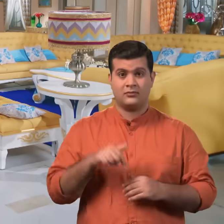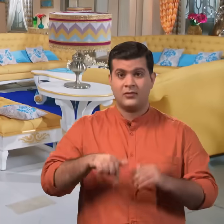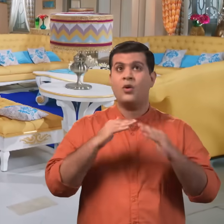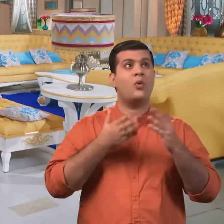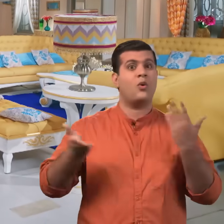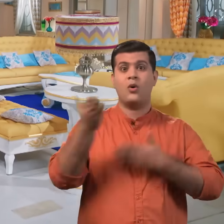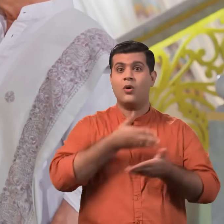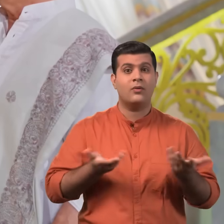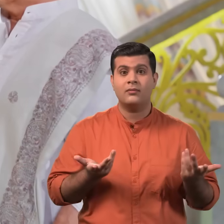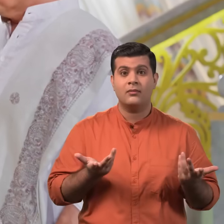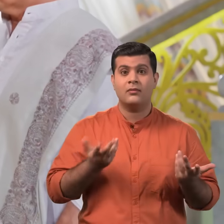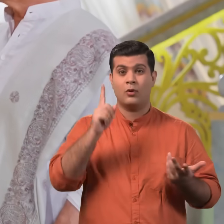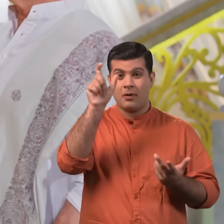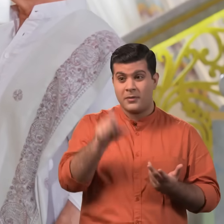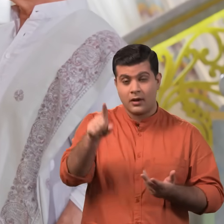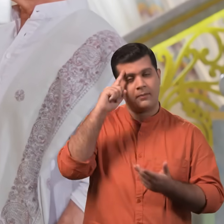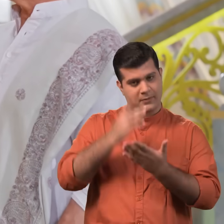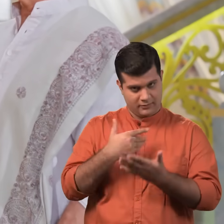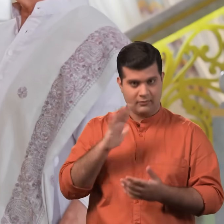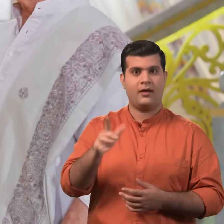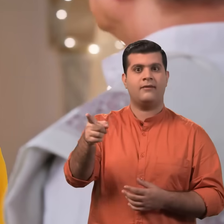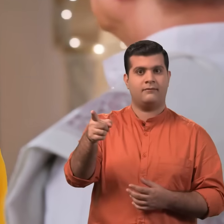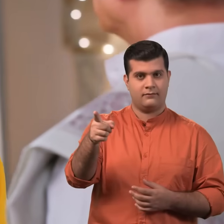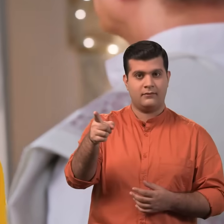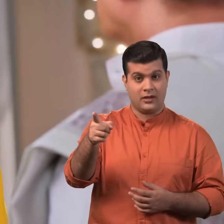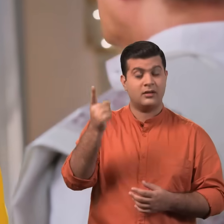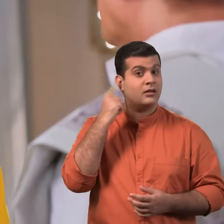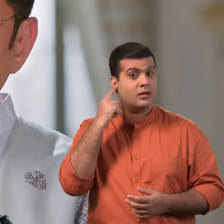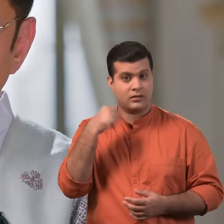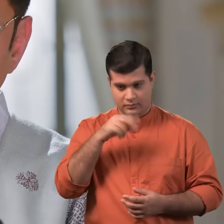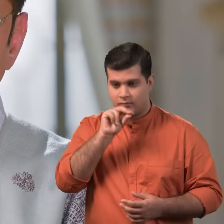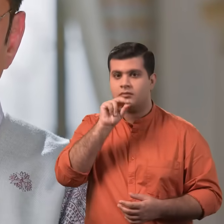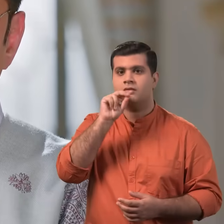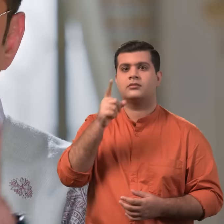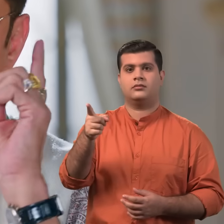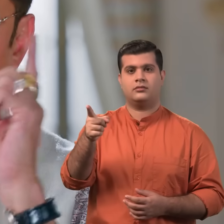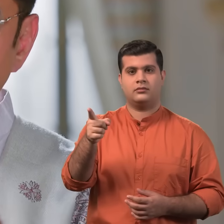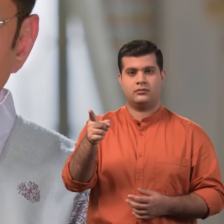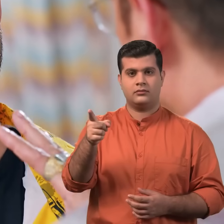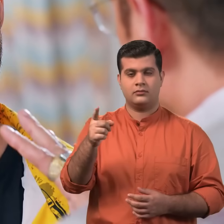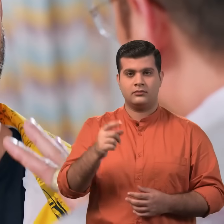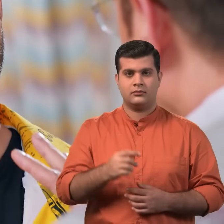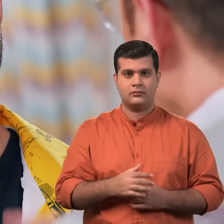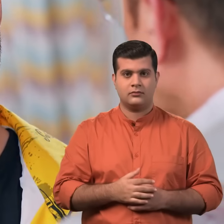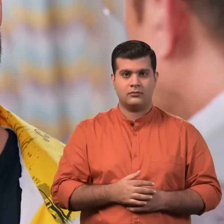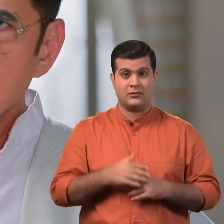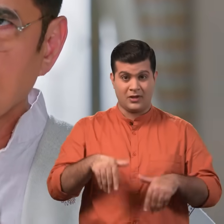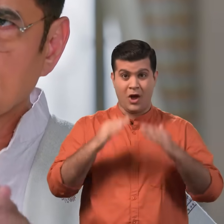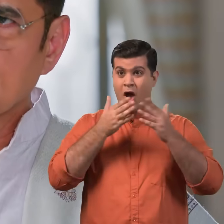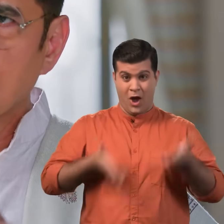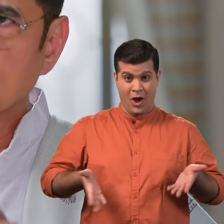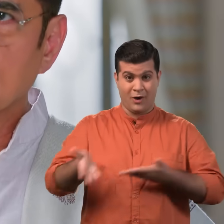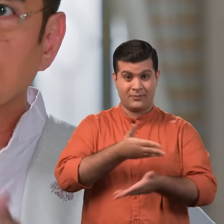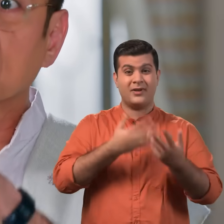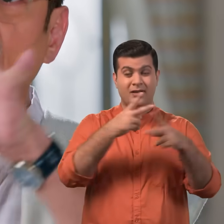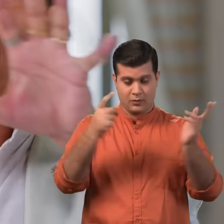इस पूरे कार में एक तेरे ते मैनू पूरा विश्वास है। गल सुनी ध्यान नाल, कान खोल के। हरक